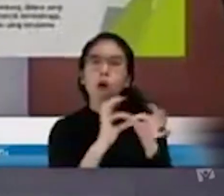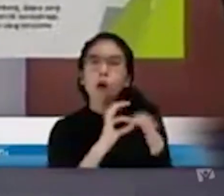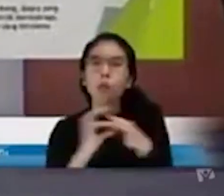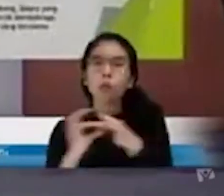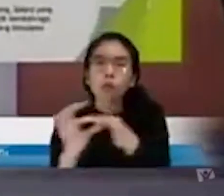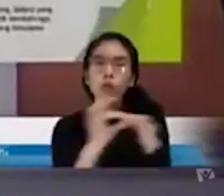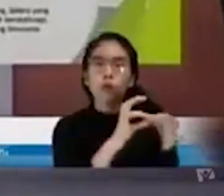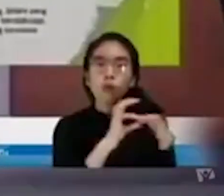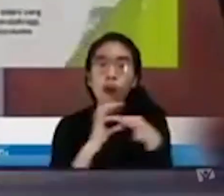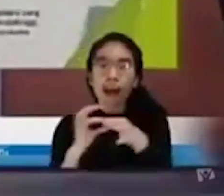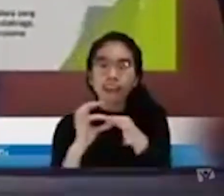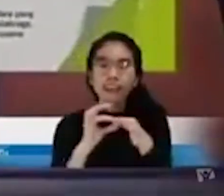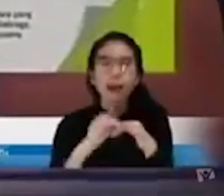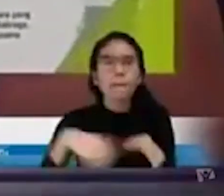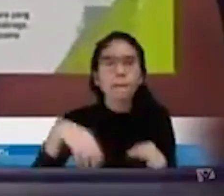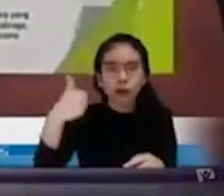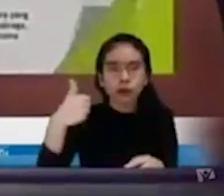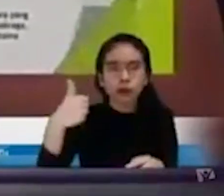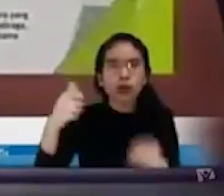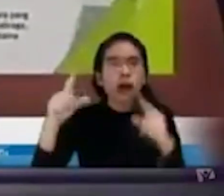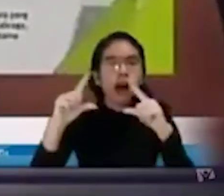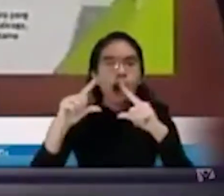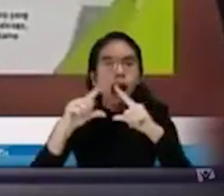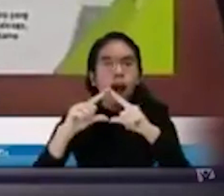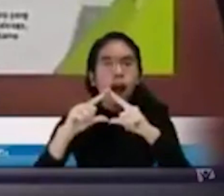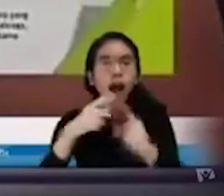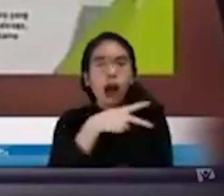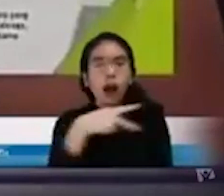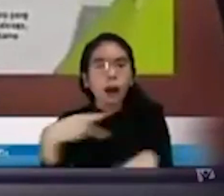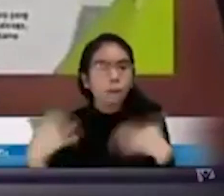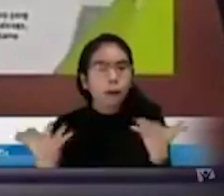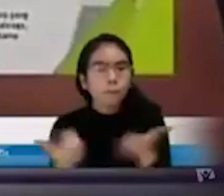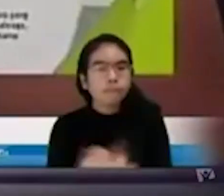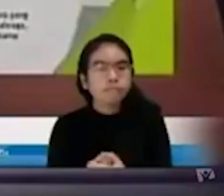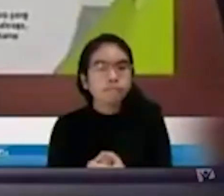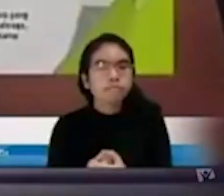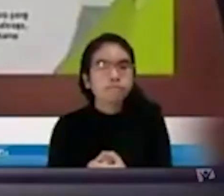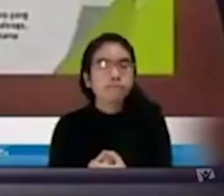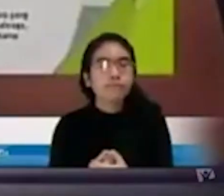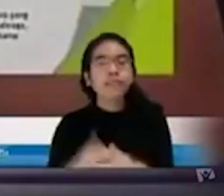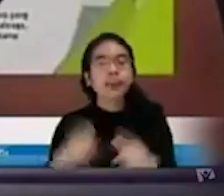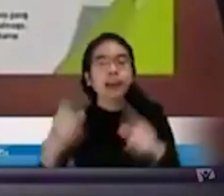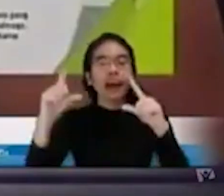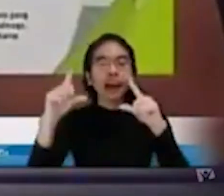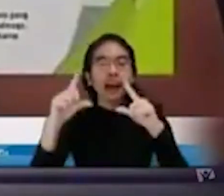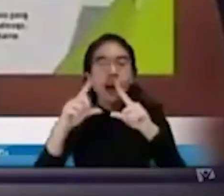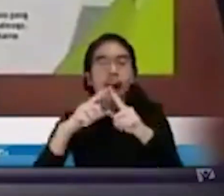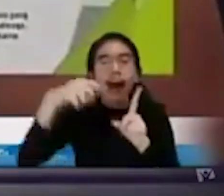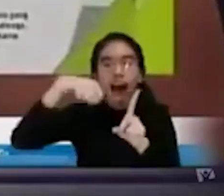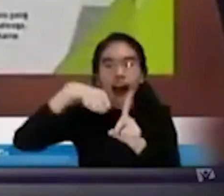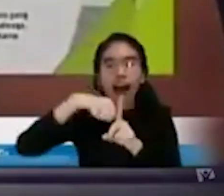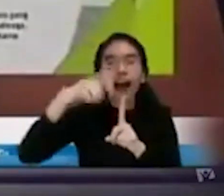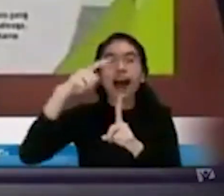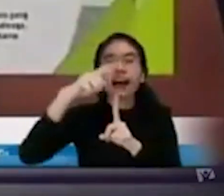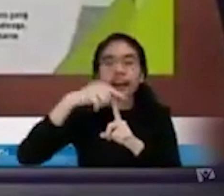dan proaktif. Aktif di dalam tugas, proaktif dalam melayani kebutuhan siapa saja pelanggan